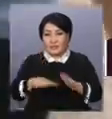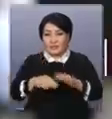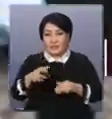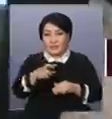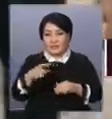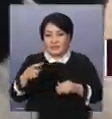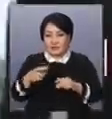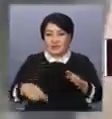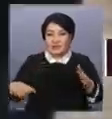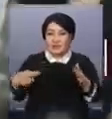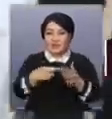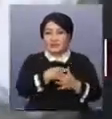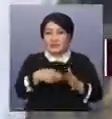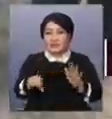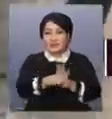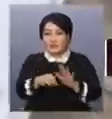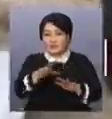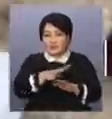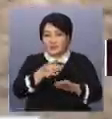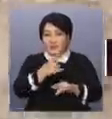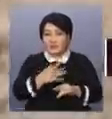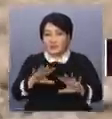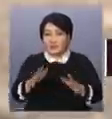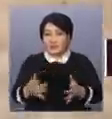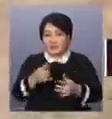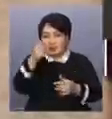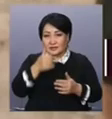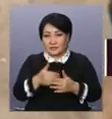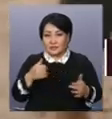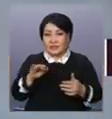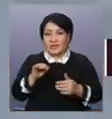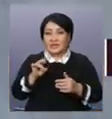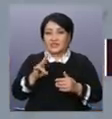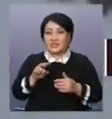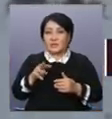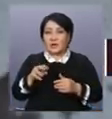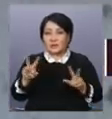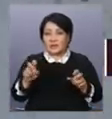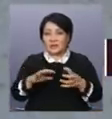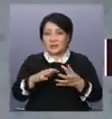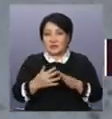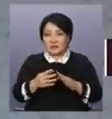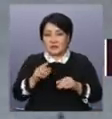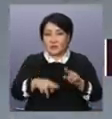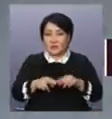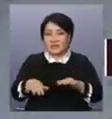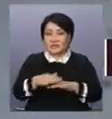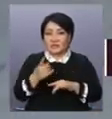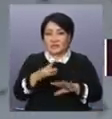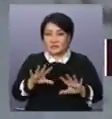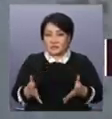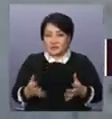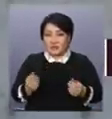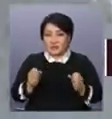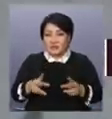пышақтап тастапты. Қанды оқиға осыдан бір ай бұрын Жармұхамбет ауылындағы құрылыс алаңдарының бірінде болған. Қазір күдікті қолға түсіп, оған